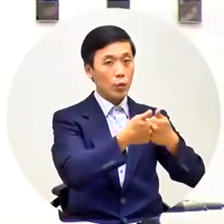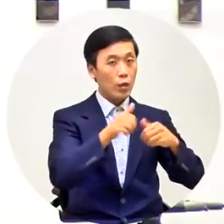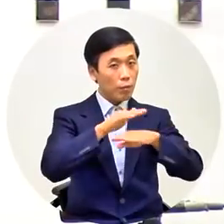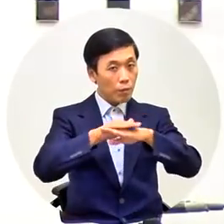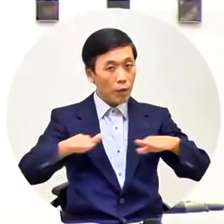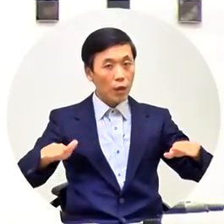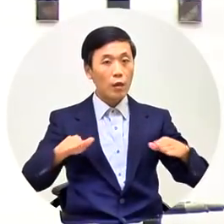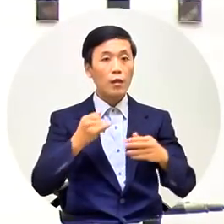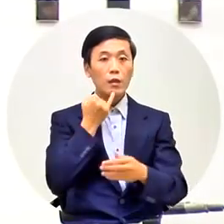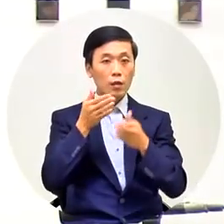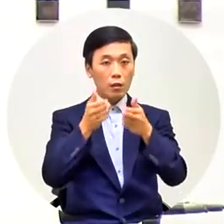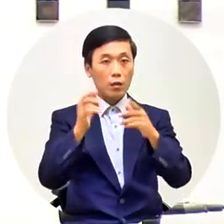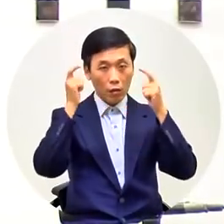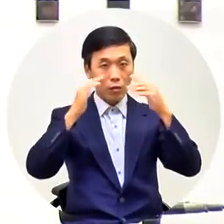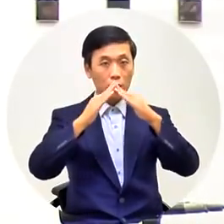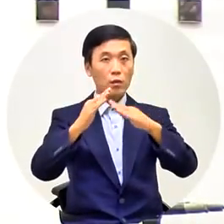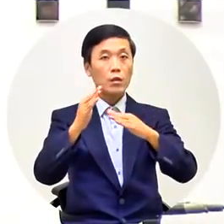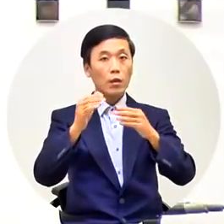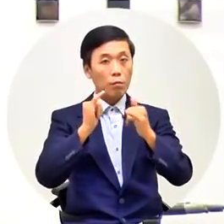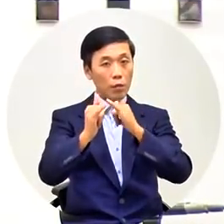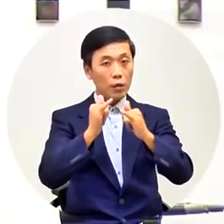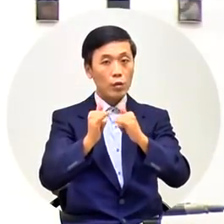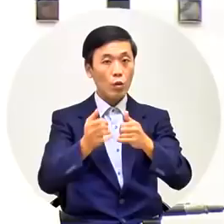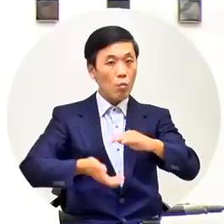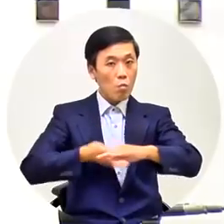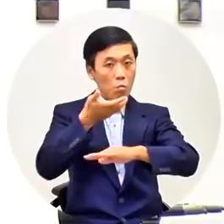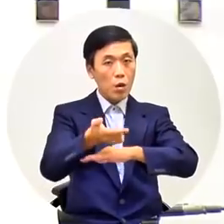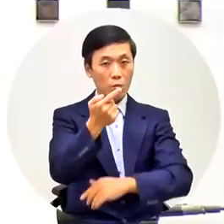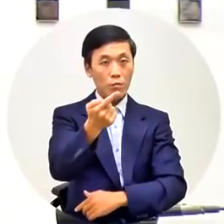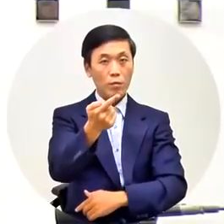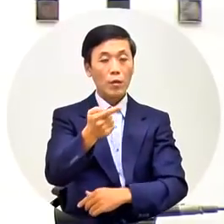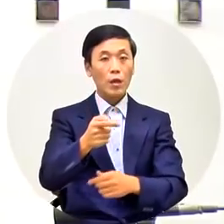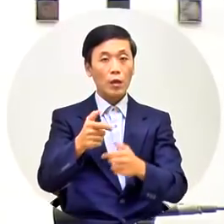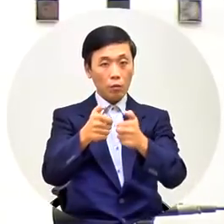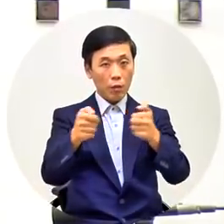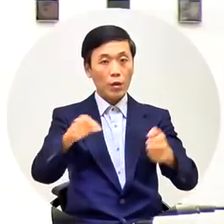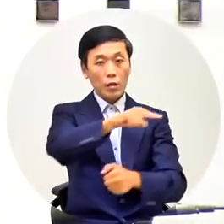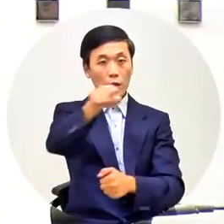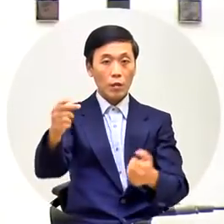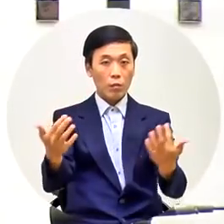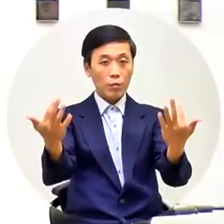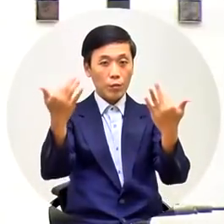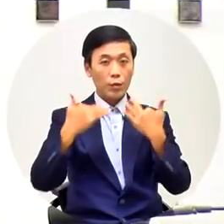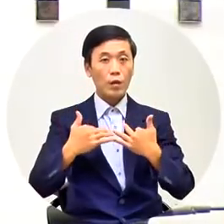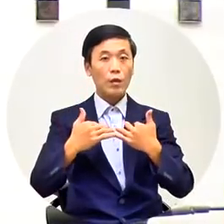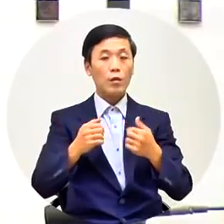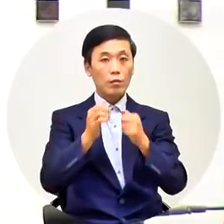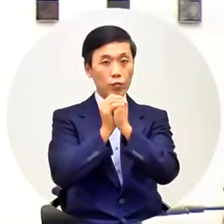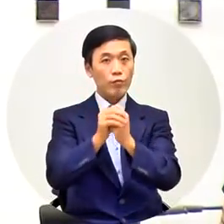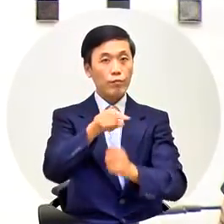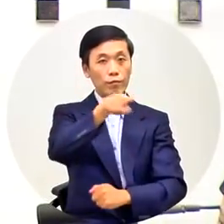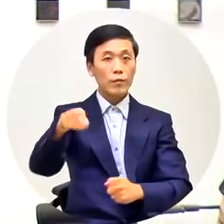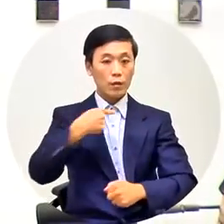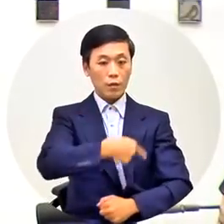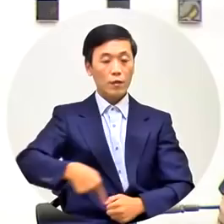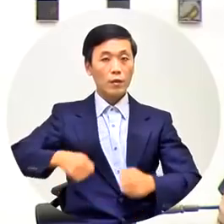献。那么在此感谢各位能够参加这个盛会，也祝各位身体健康，万事如意。谢谢大家。